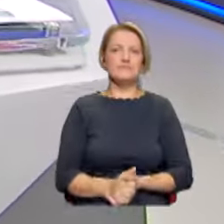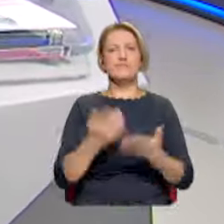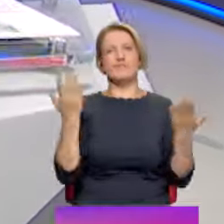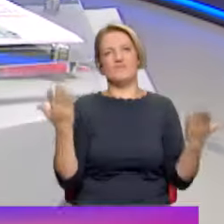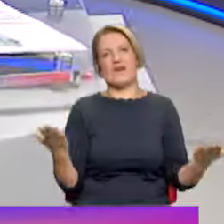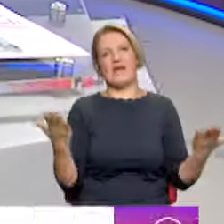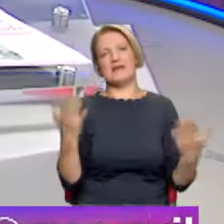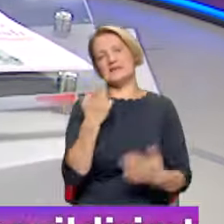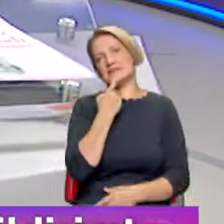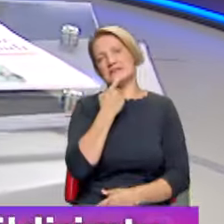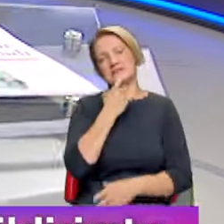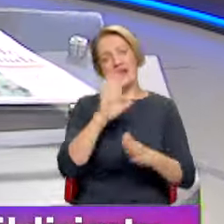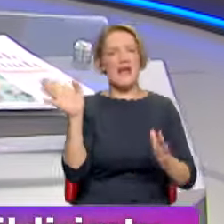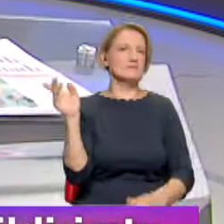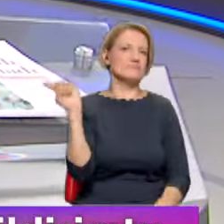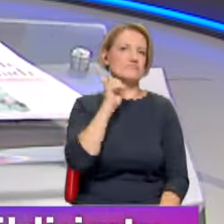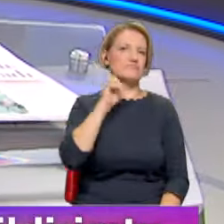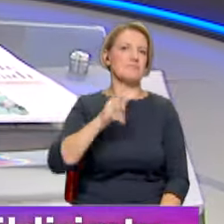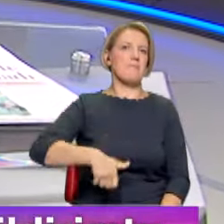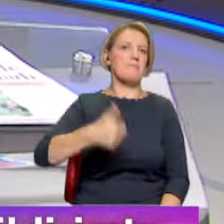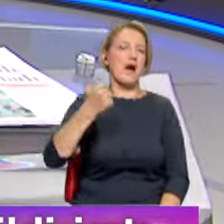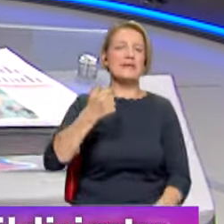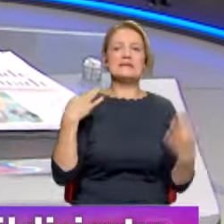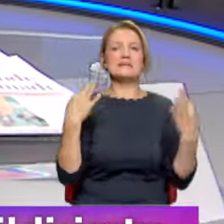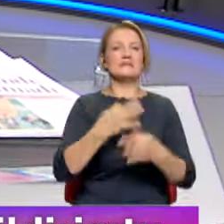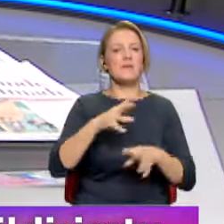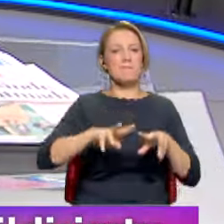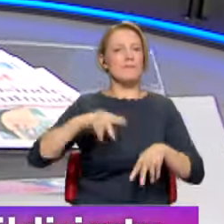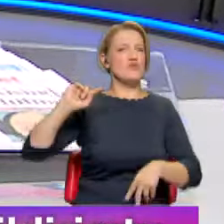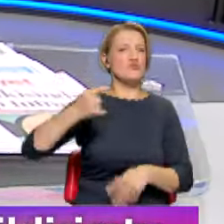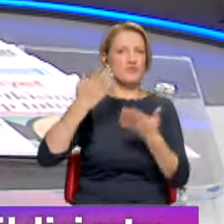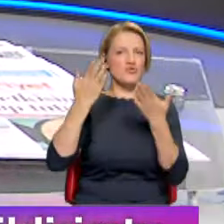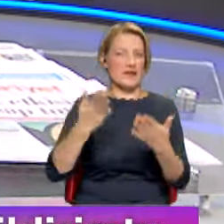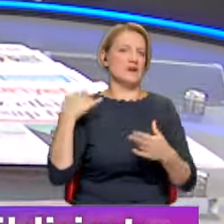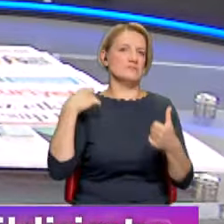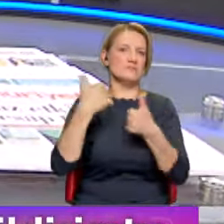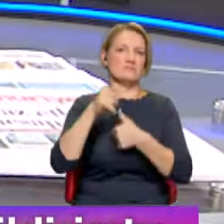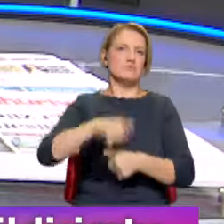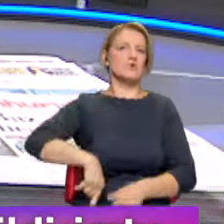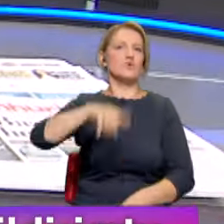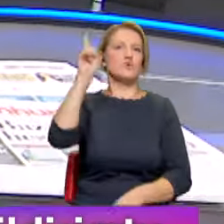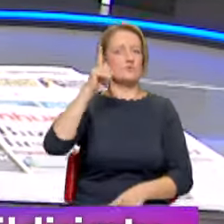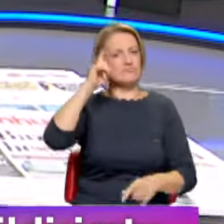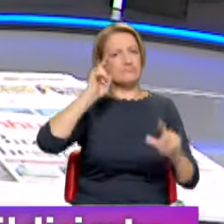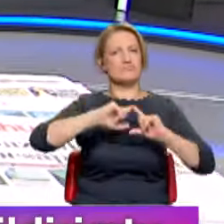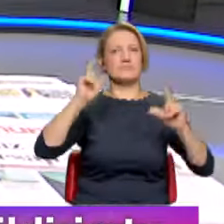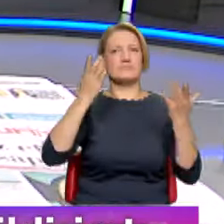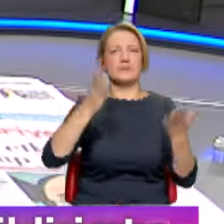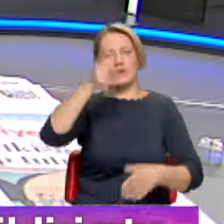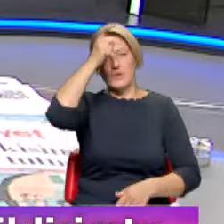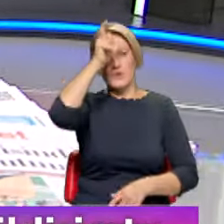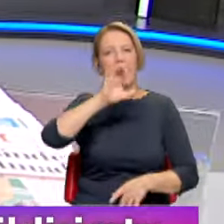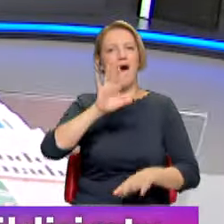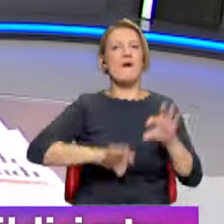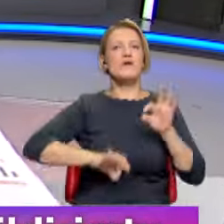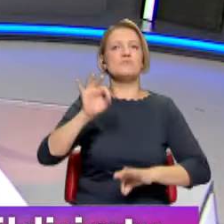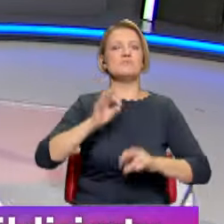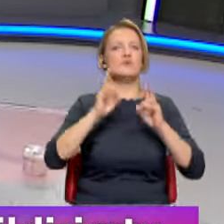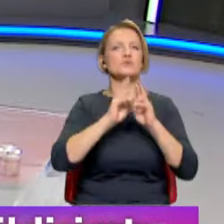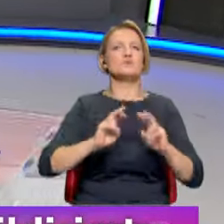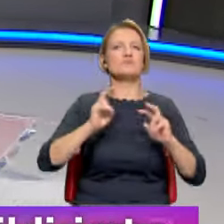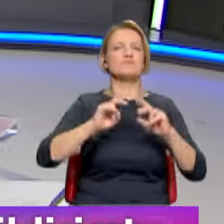ve yılın en popüler Bakanı Sayın Mehmet Şimşek Yine gündemimizde Türkiye İstatistik Kurumu